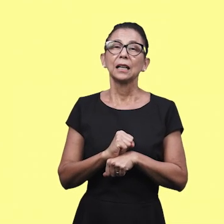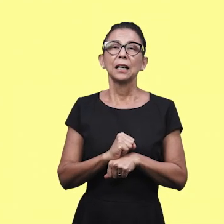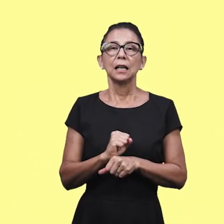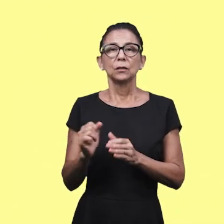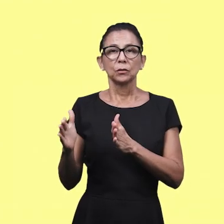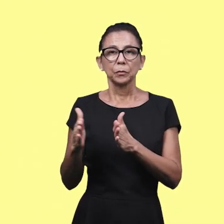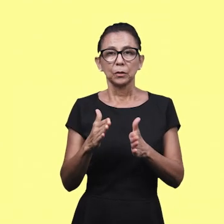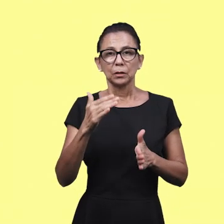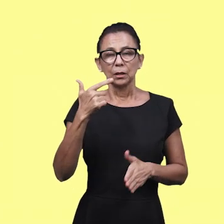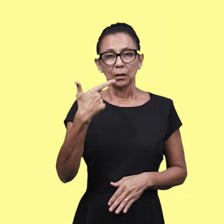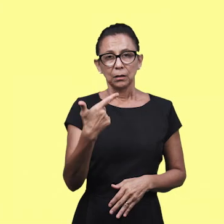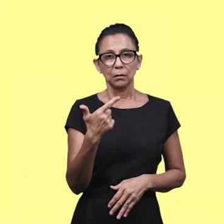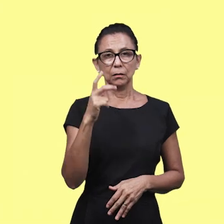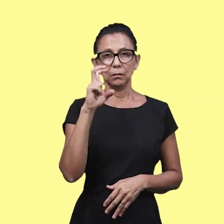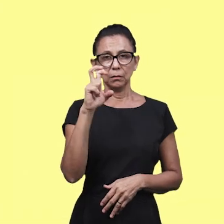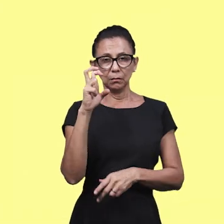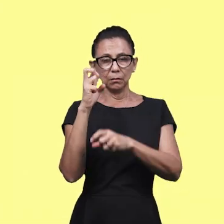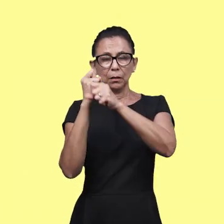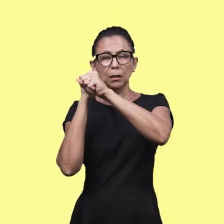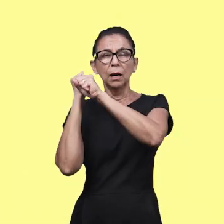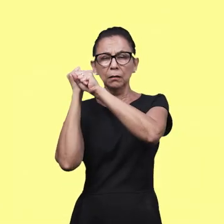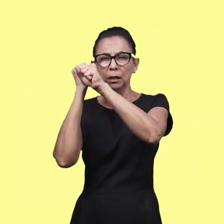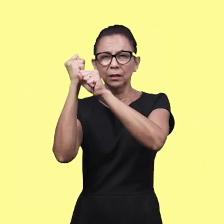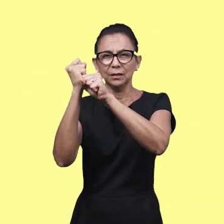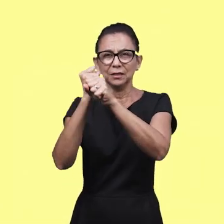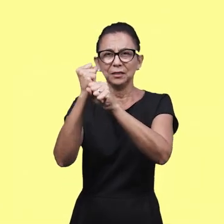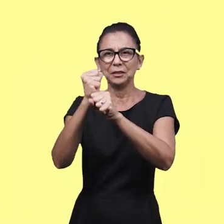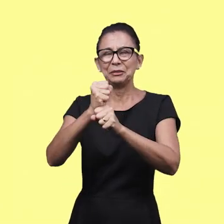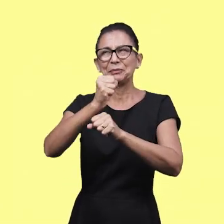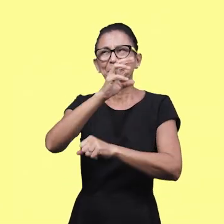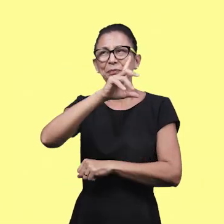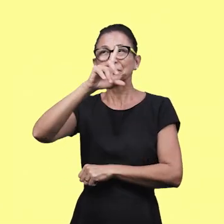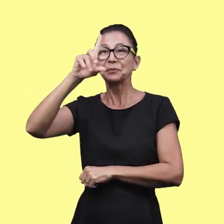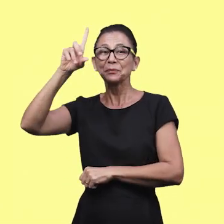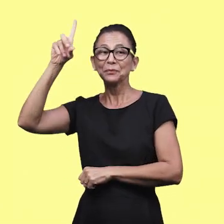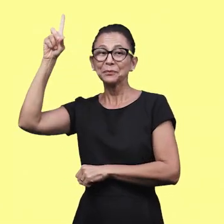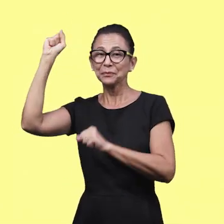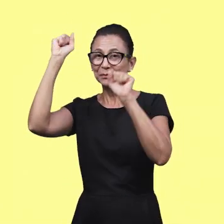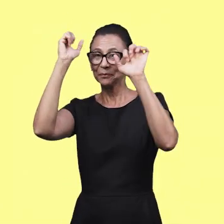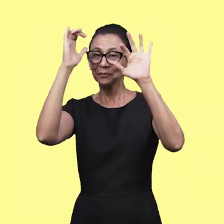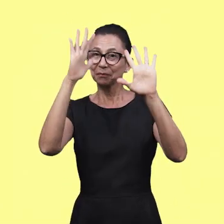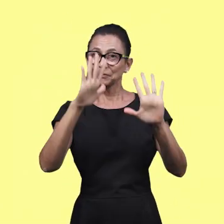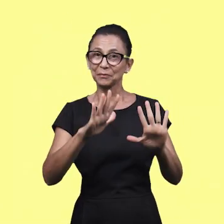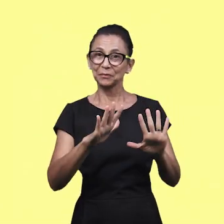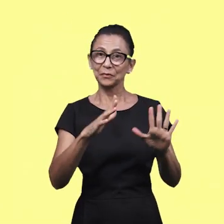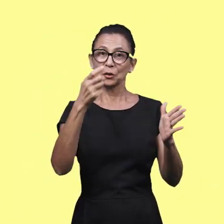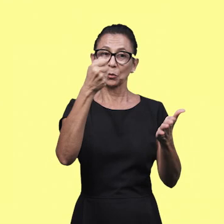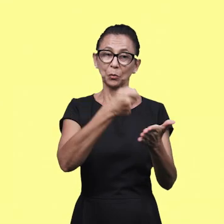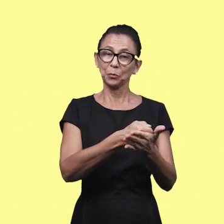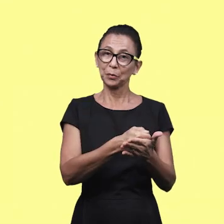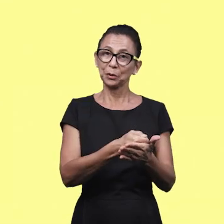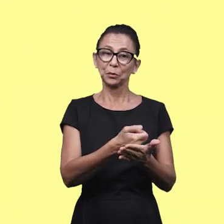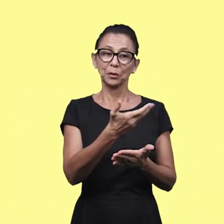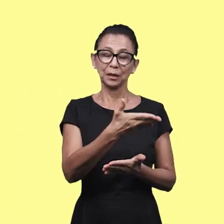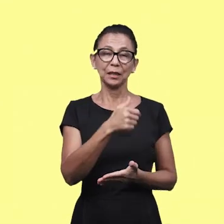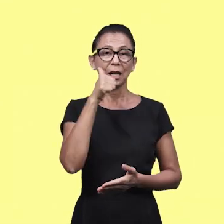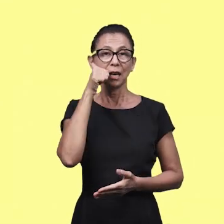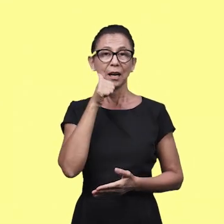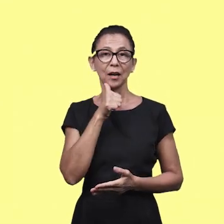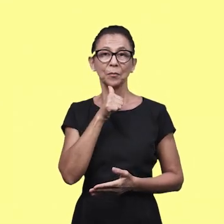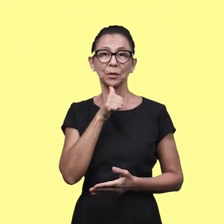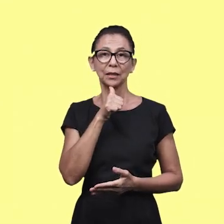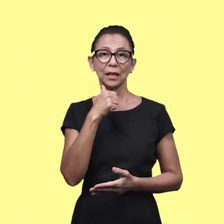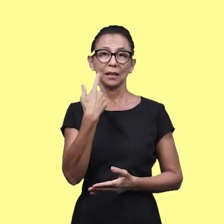après 25 ans, Dieu a honoré Abraham et Sarah. Il a été fidèle à sa promesse.